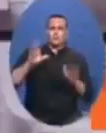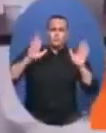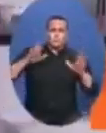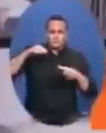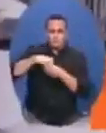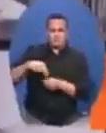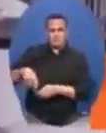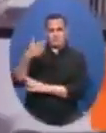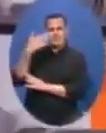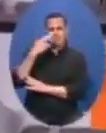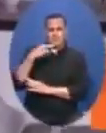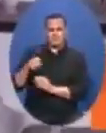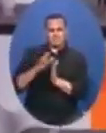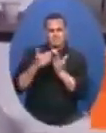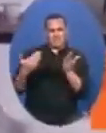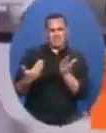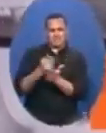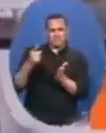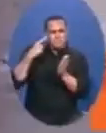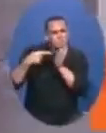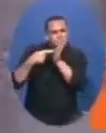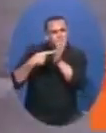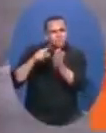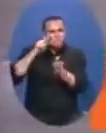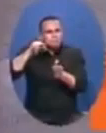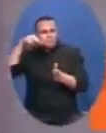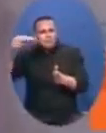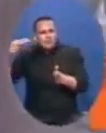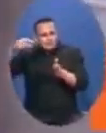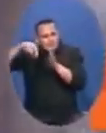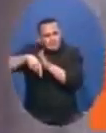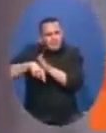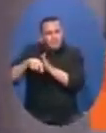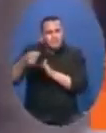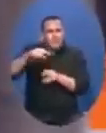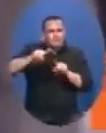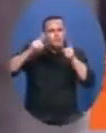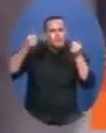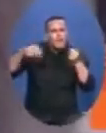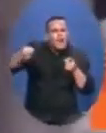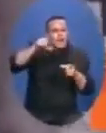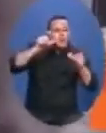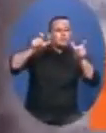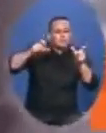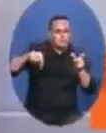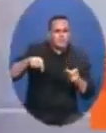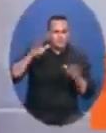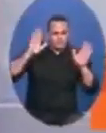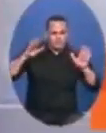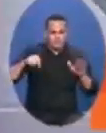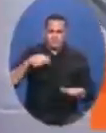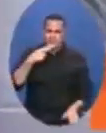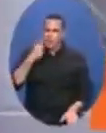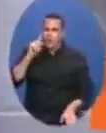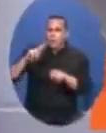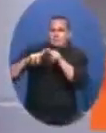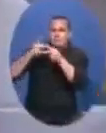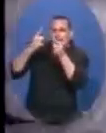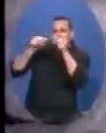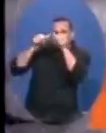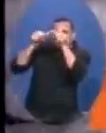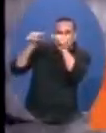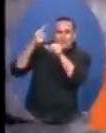מוסלמים במדינת היהודים, ספר חדש מציע מבט מעמיק ושונה על הקהילה המוסלמית בישראל, לא בצבע אחד.